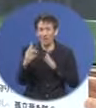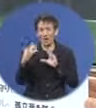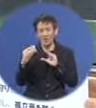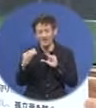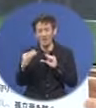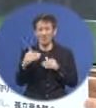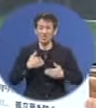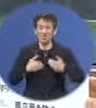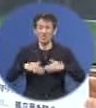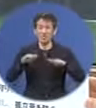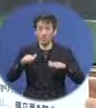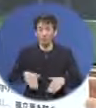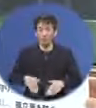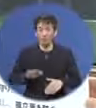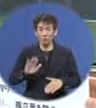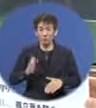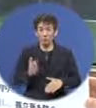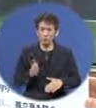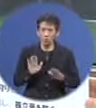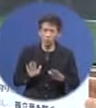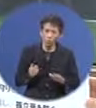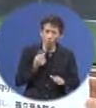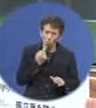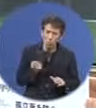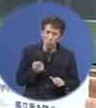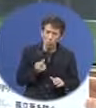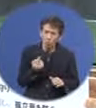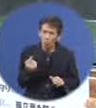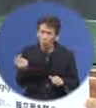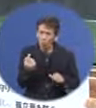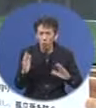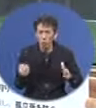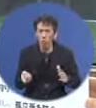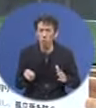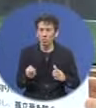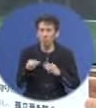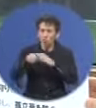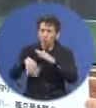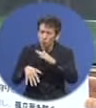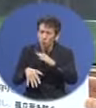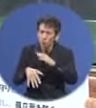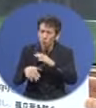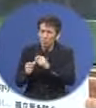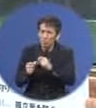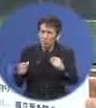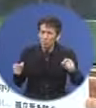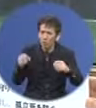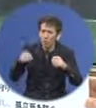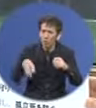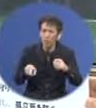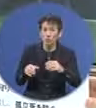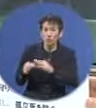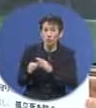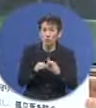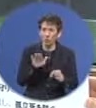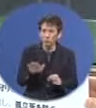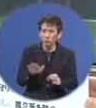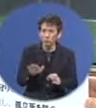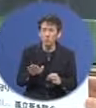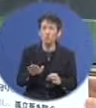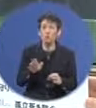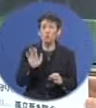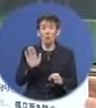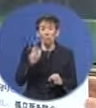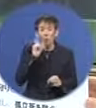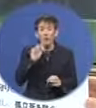非常に楽しかったんだけど、なんか変だと、出てこないとかね、お留守かな、お留守が長いねとかですね、そういうような話